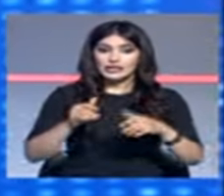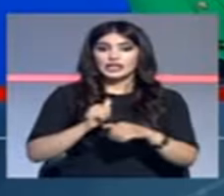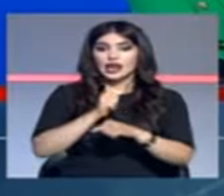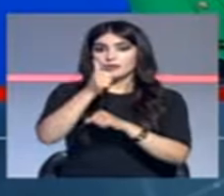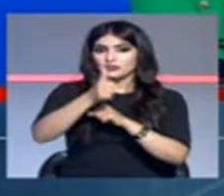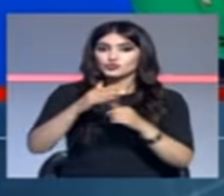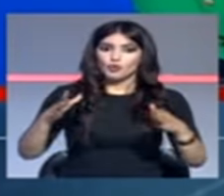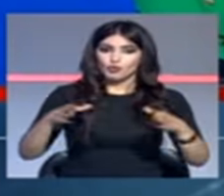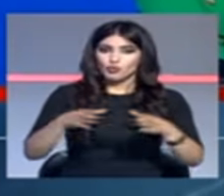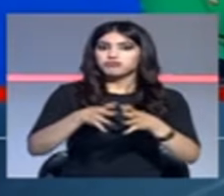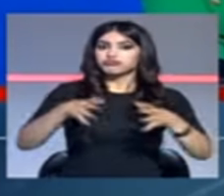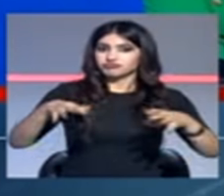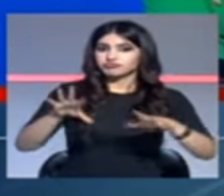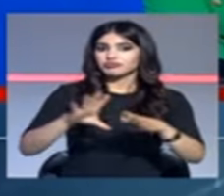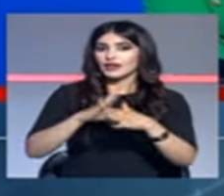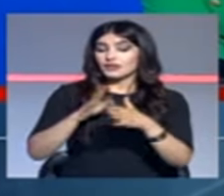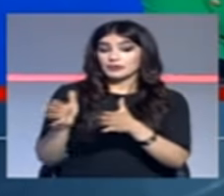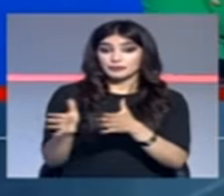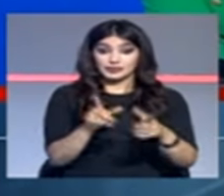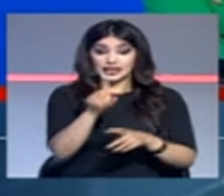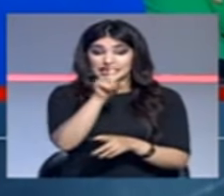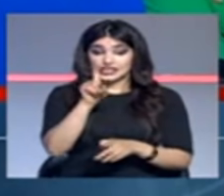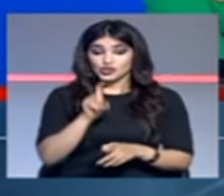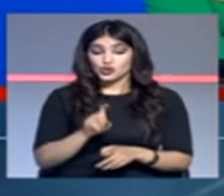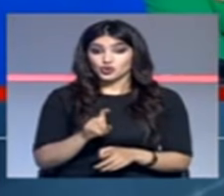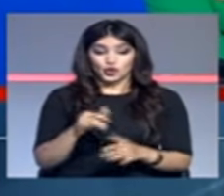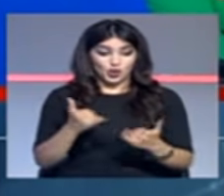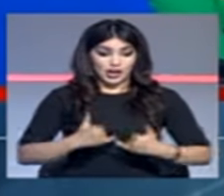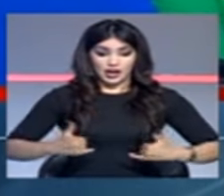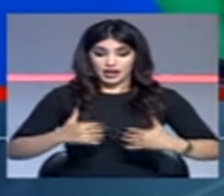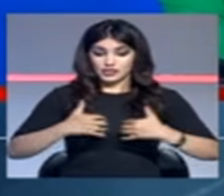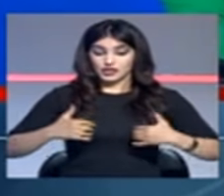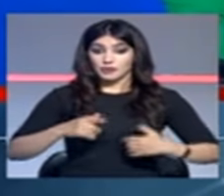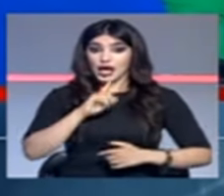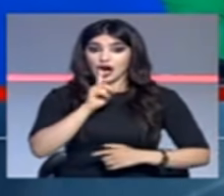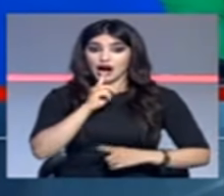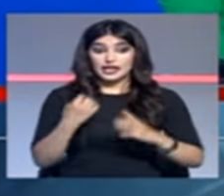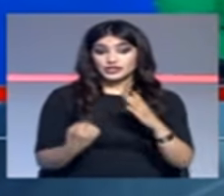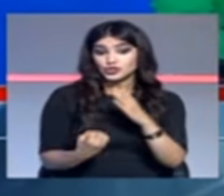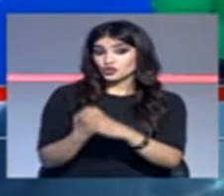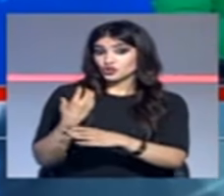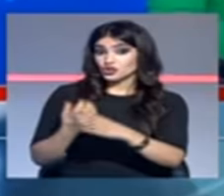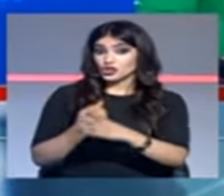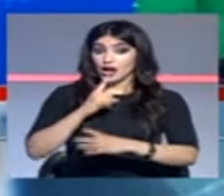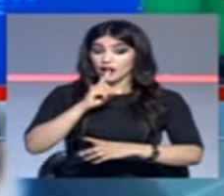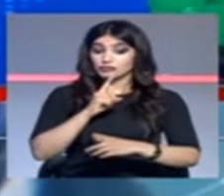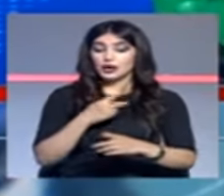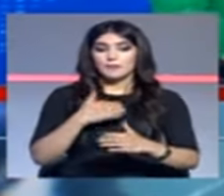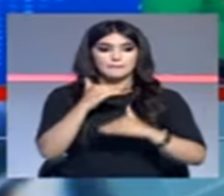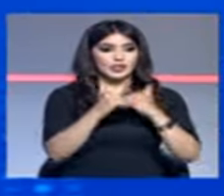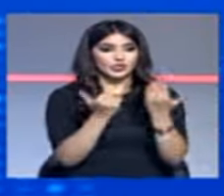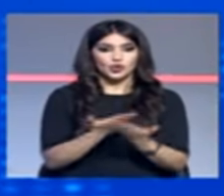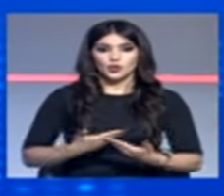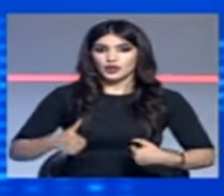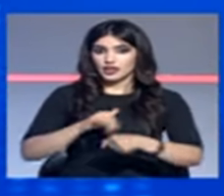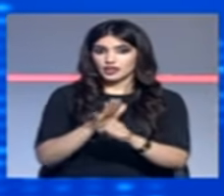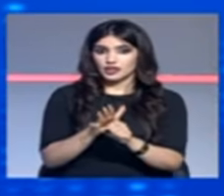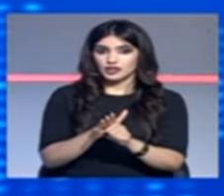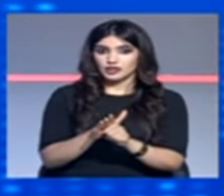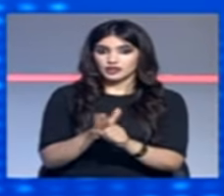اللجنه العلميه دكتور هل تتجه هل ربما تتجه اللجنه العلميه نحو قرارات جديده حسب تطور الوضع